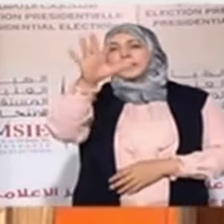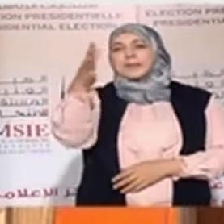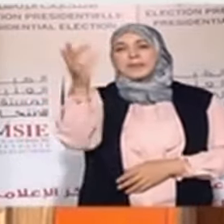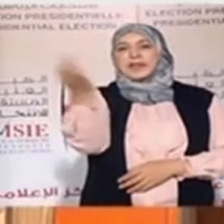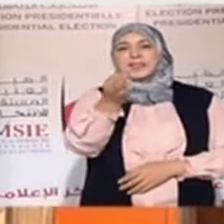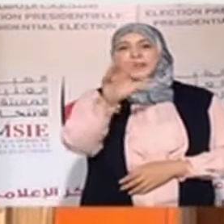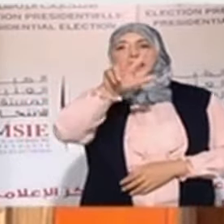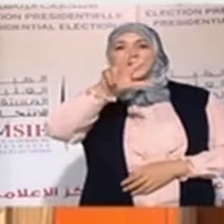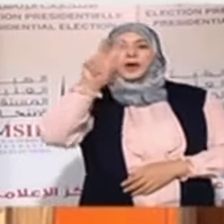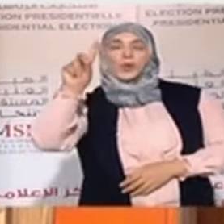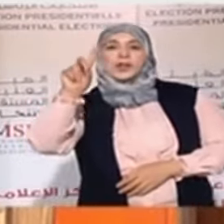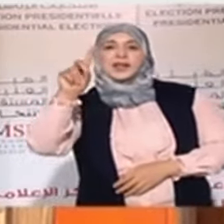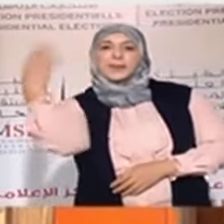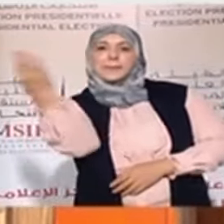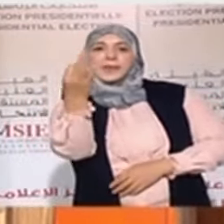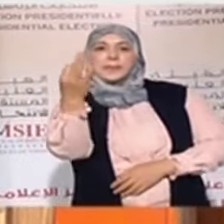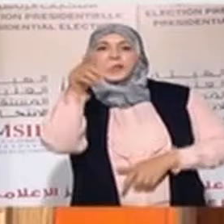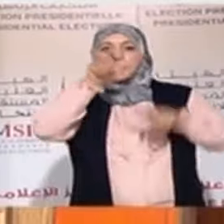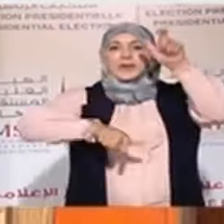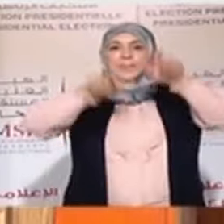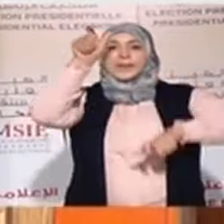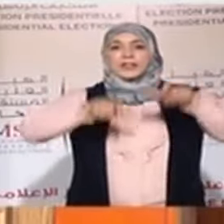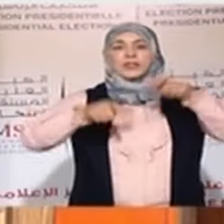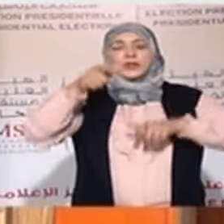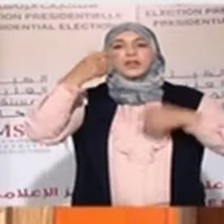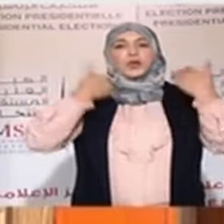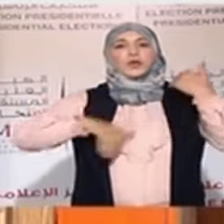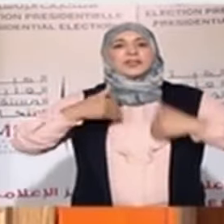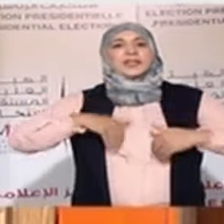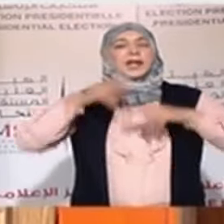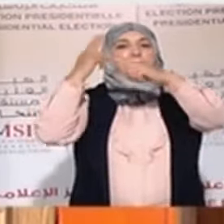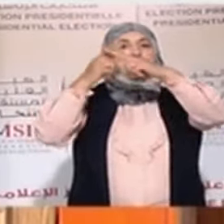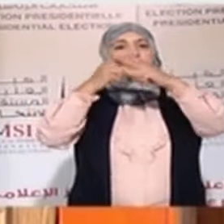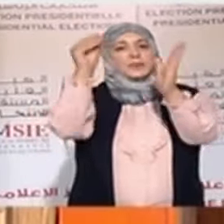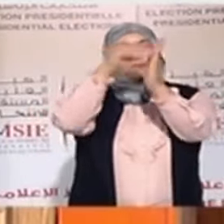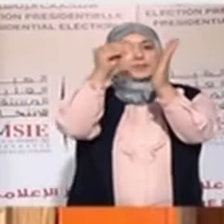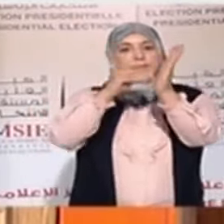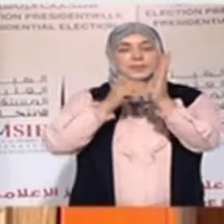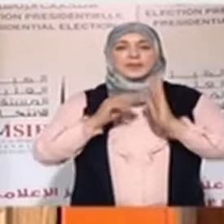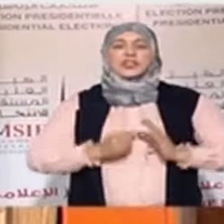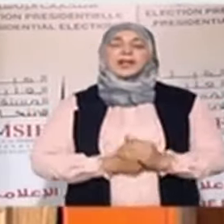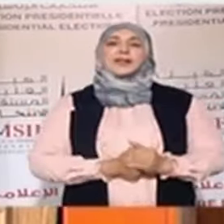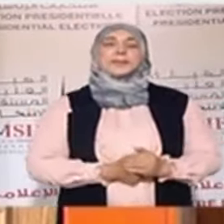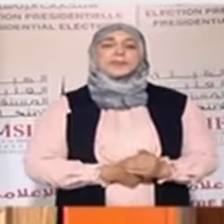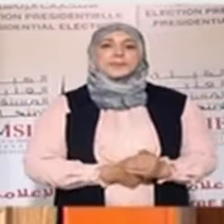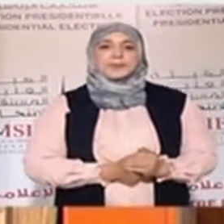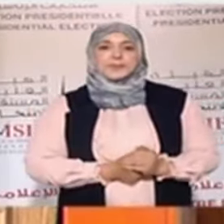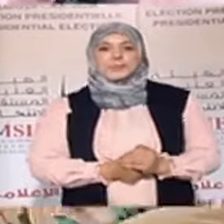33% تقريباً من الناخبين المسجلين من حاملي الإعاقة.